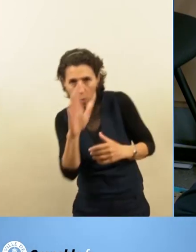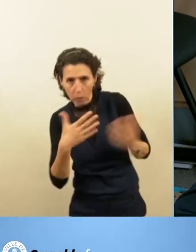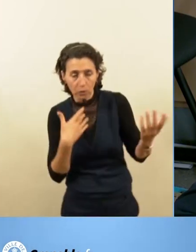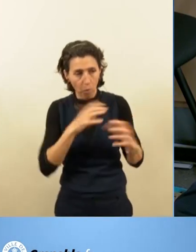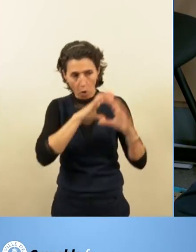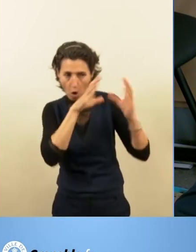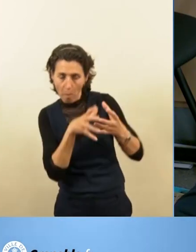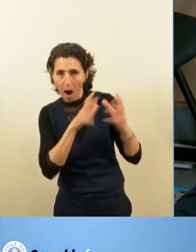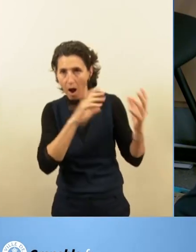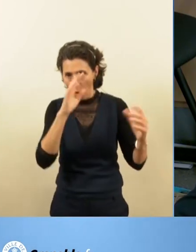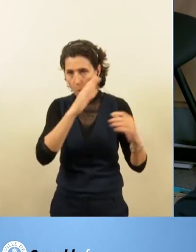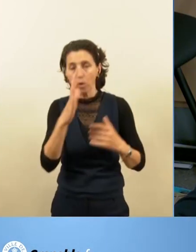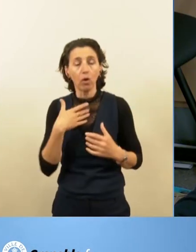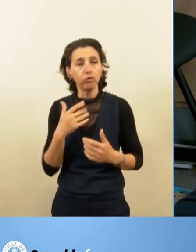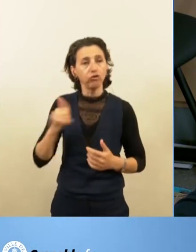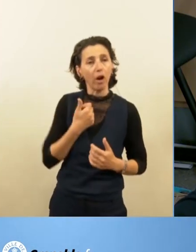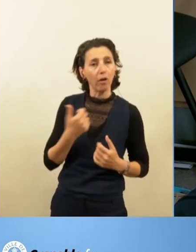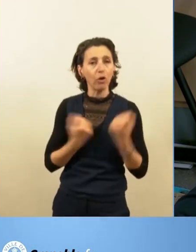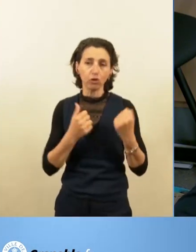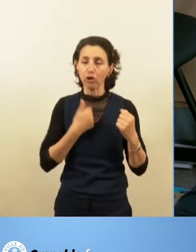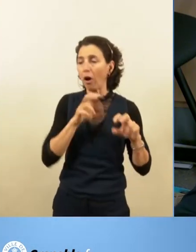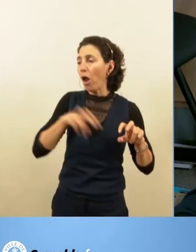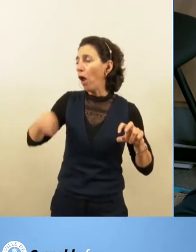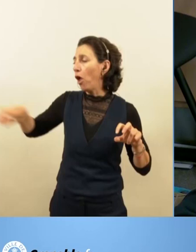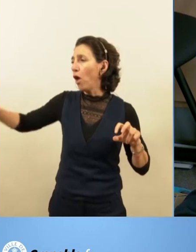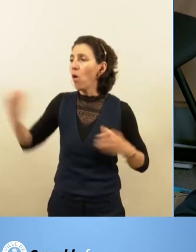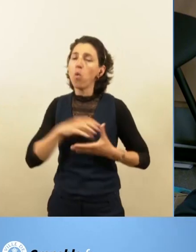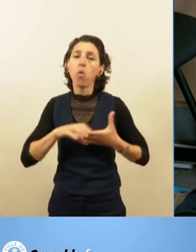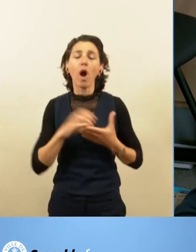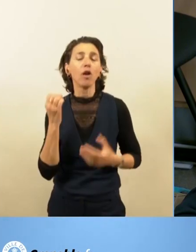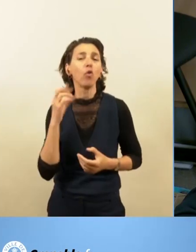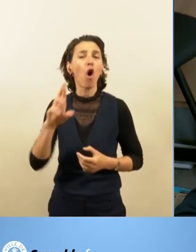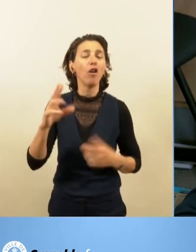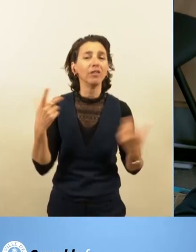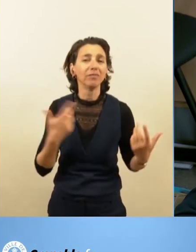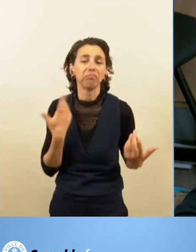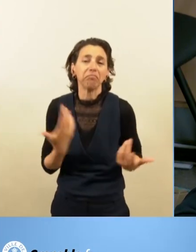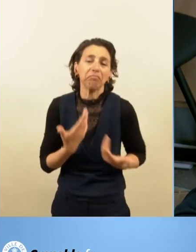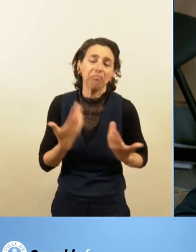voiture ou la carte Gold dont parlait monsieur tout à l'heure enfin voilà il y a un moment